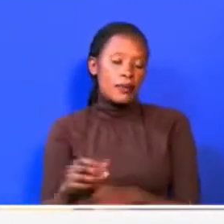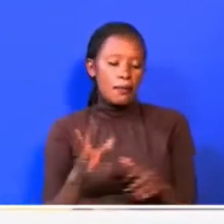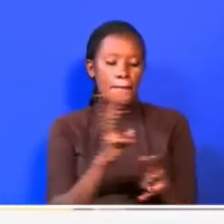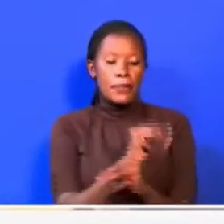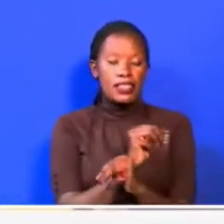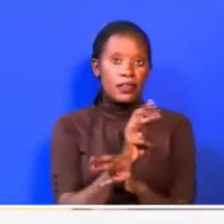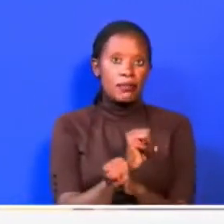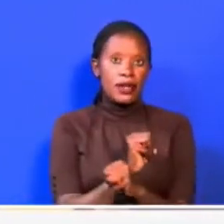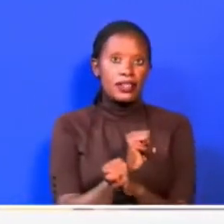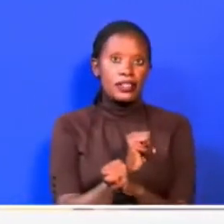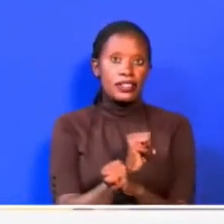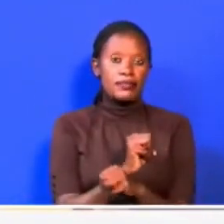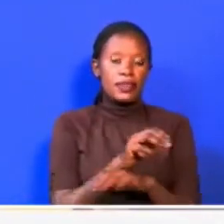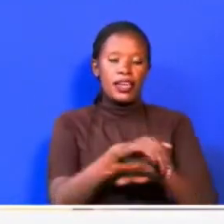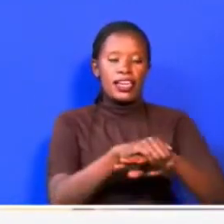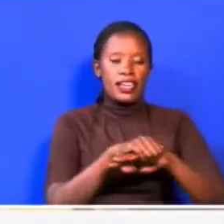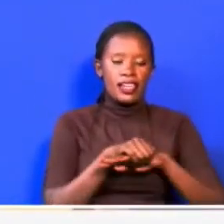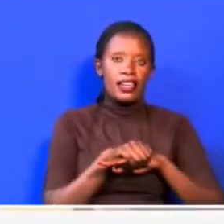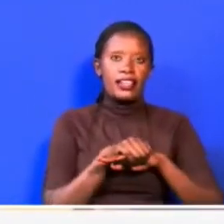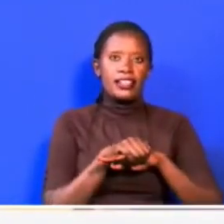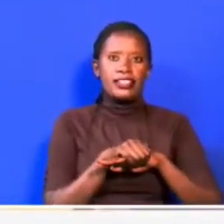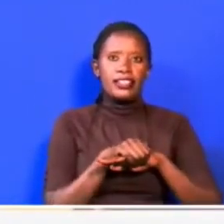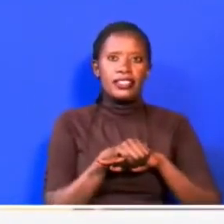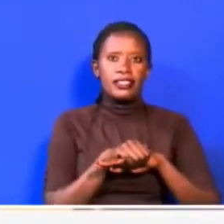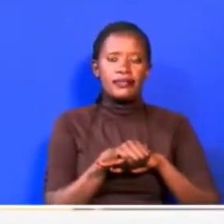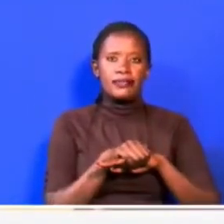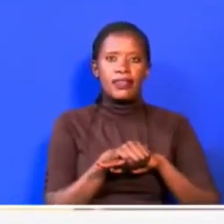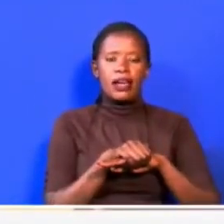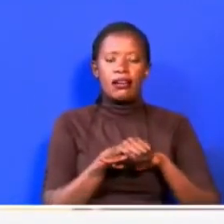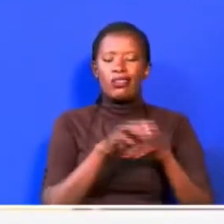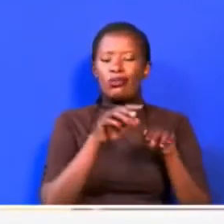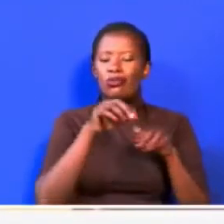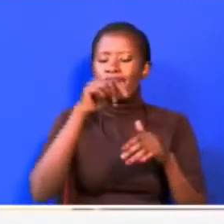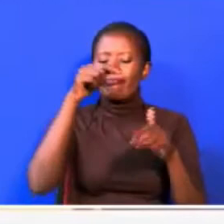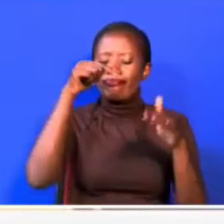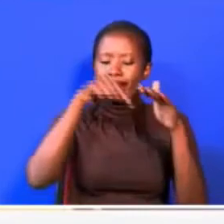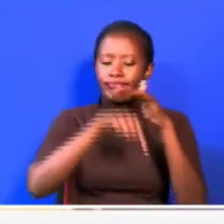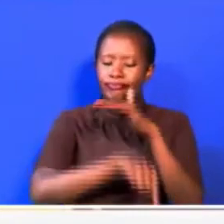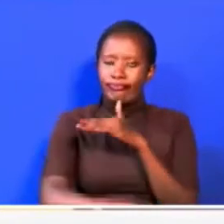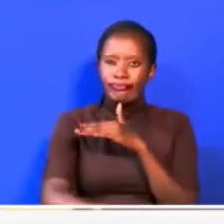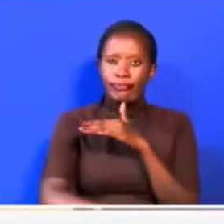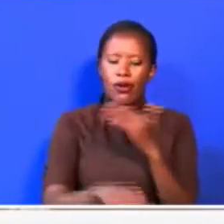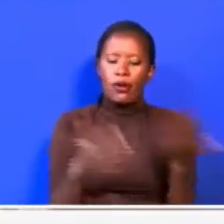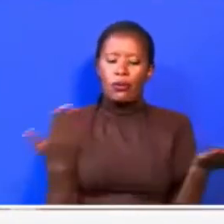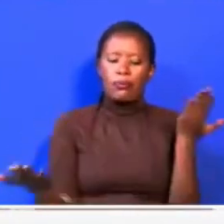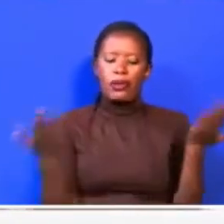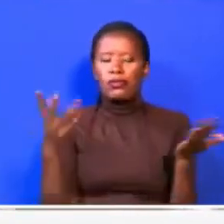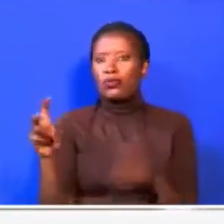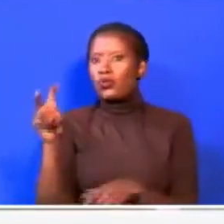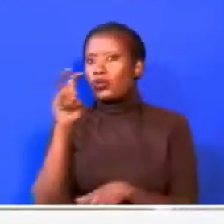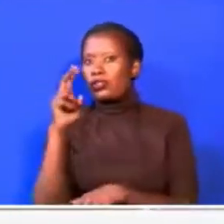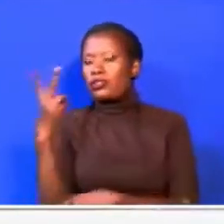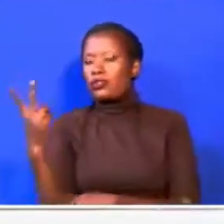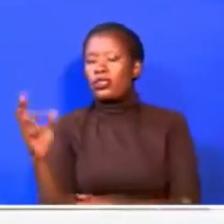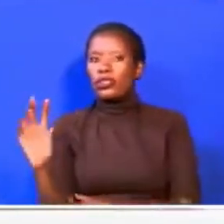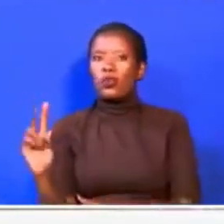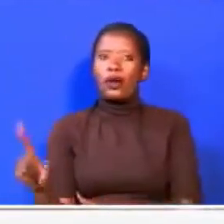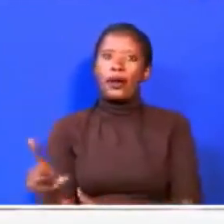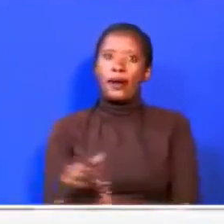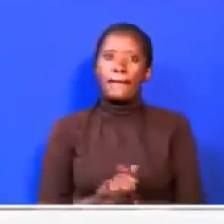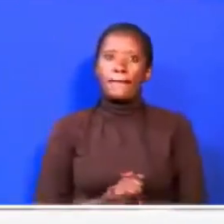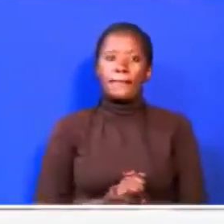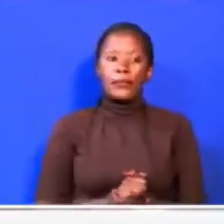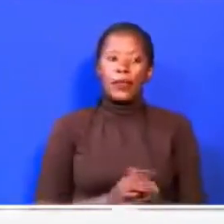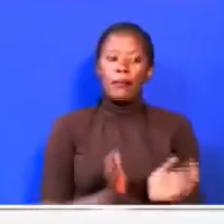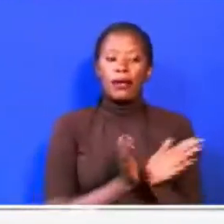mathematics, English language and religious education, recorded a drop in performance when compared to 2021. Hata hivyo, shule za